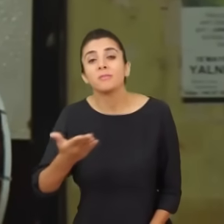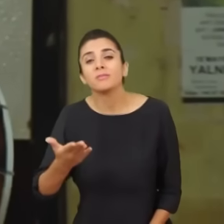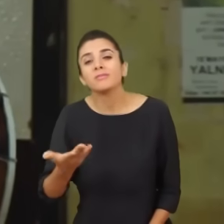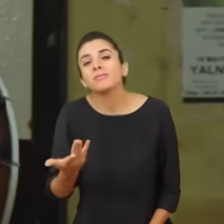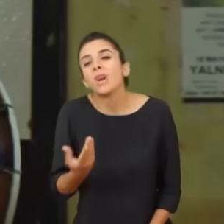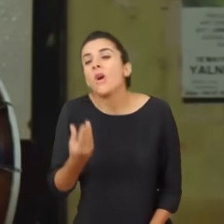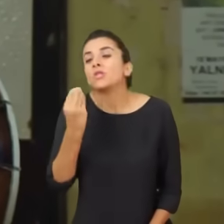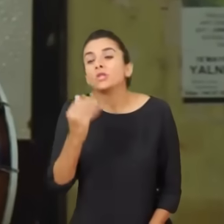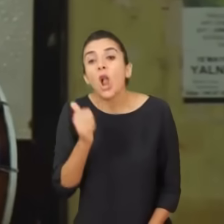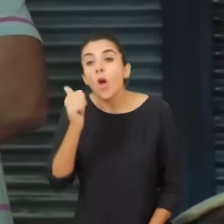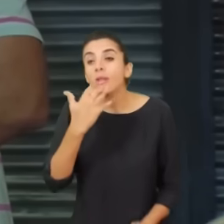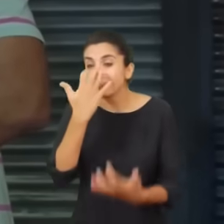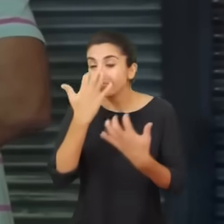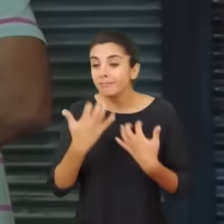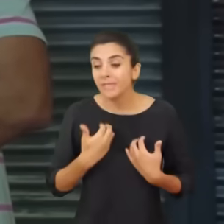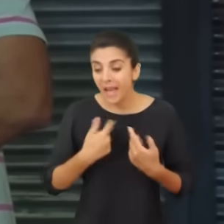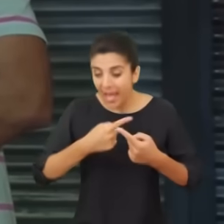Mübarek günler bize.